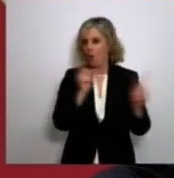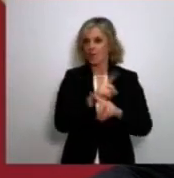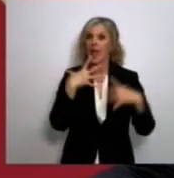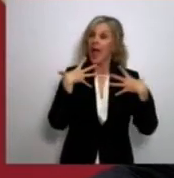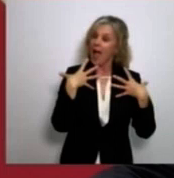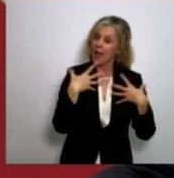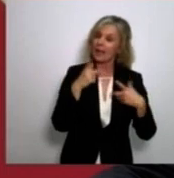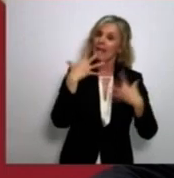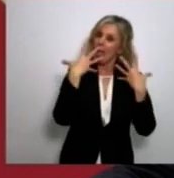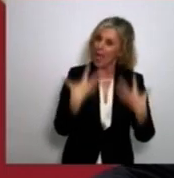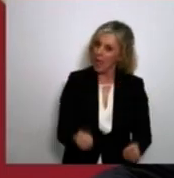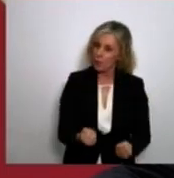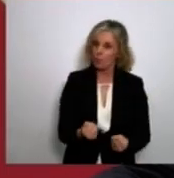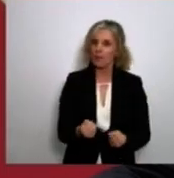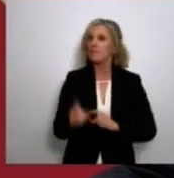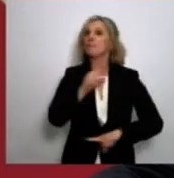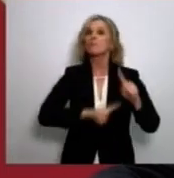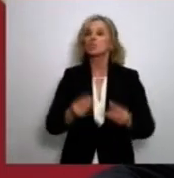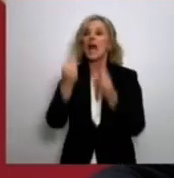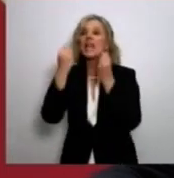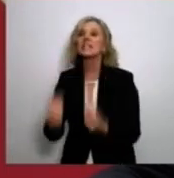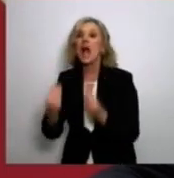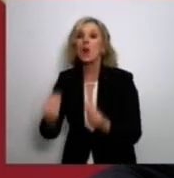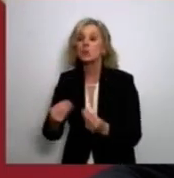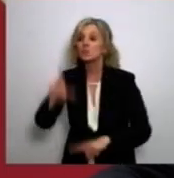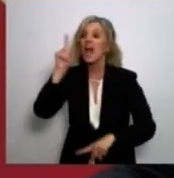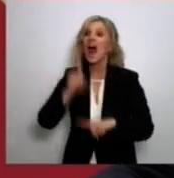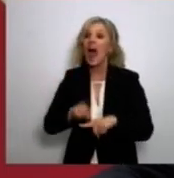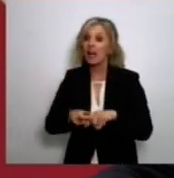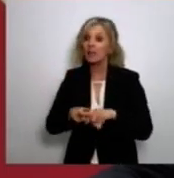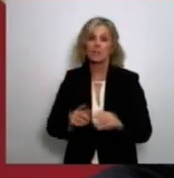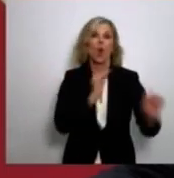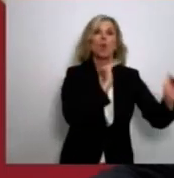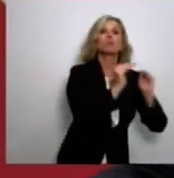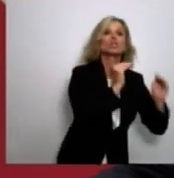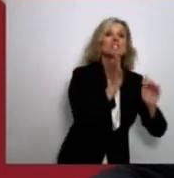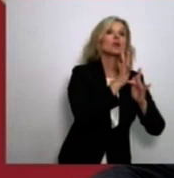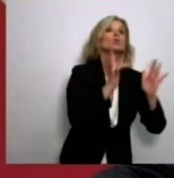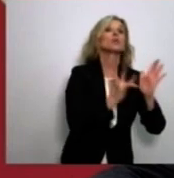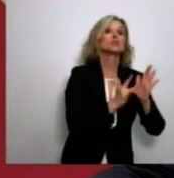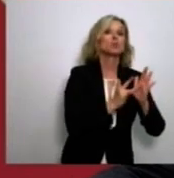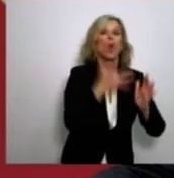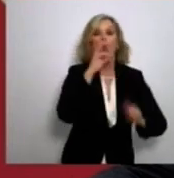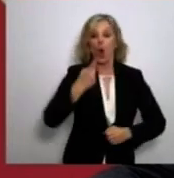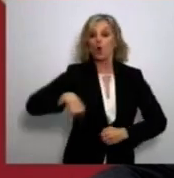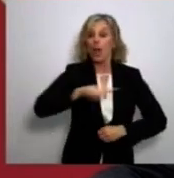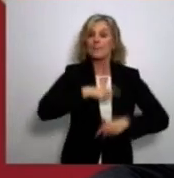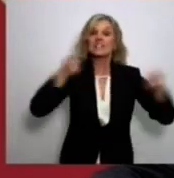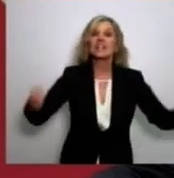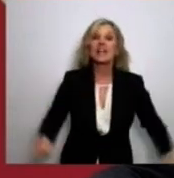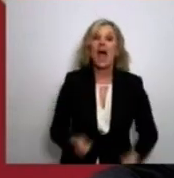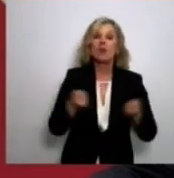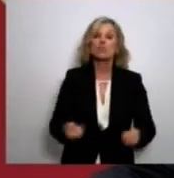Έλληνες, έχουμε την προστασία του Χριστού, γιατί κάνουμε κάτι το οποίο είναι πολύ καλό. Και επειδή αυτός ο τόπος και οι ψυχές